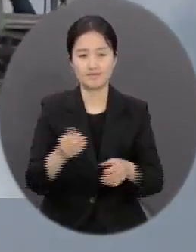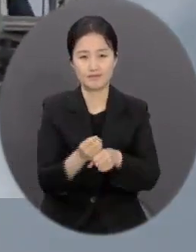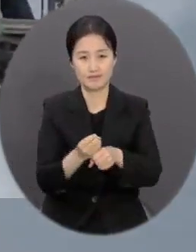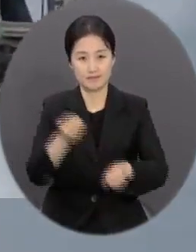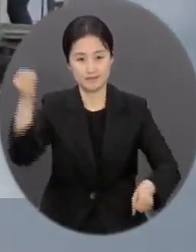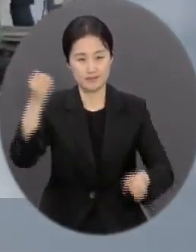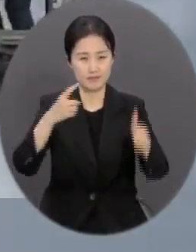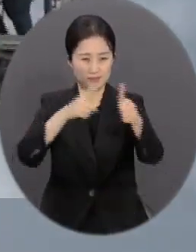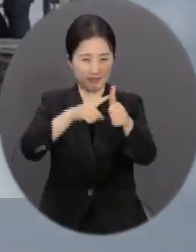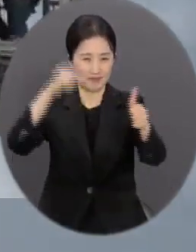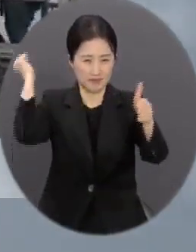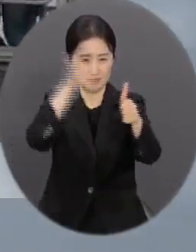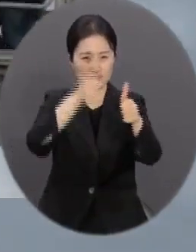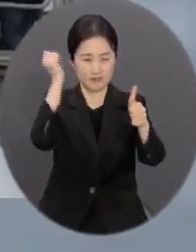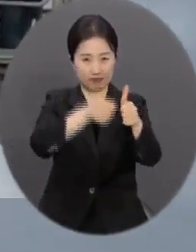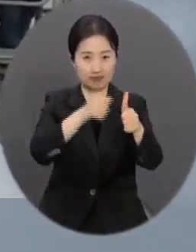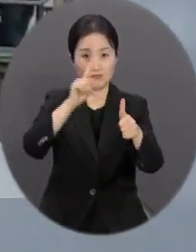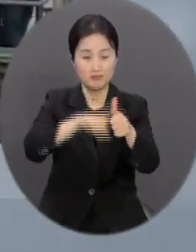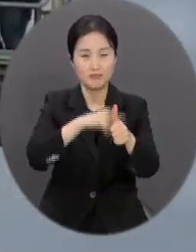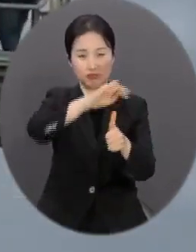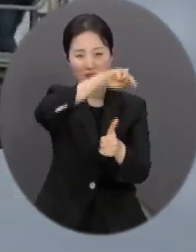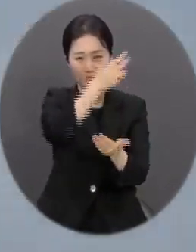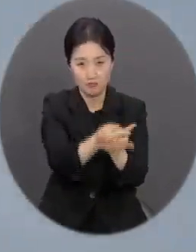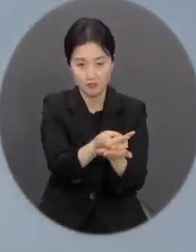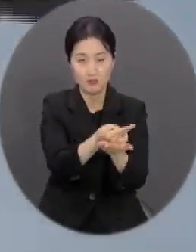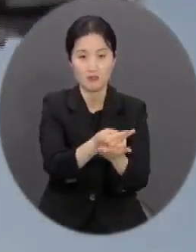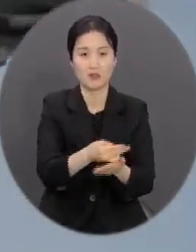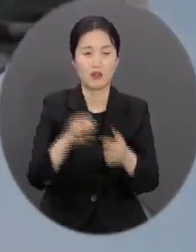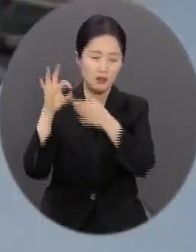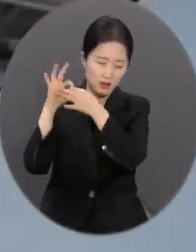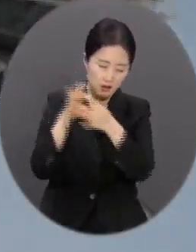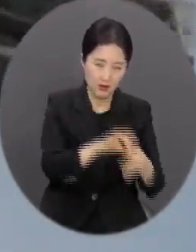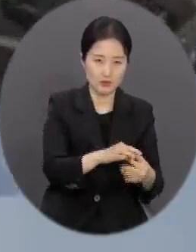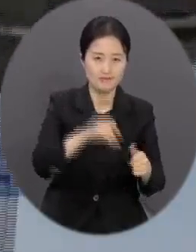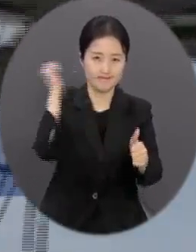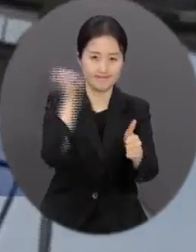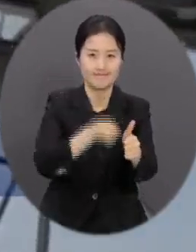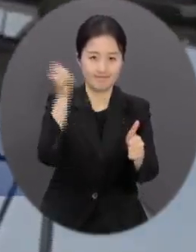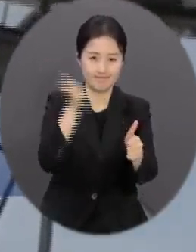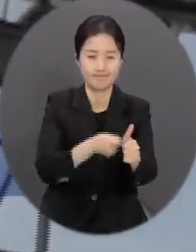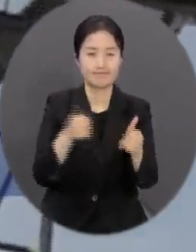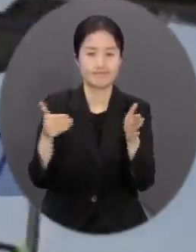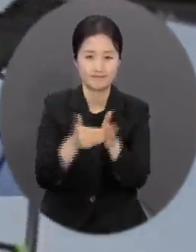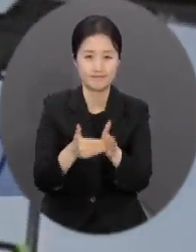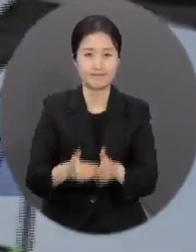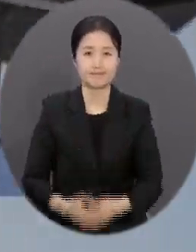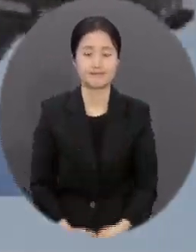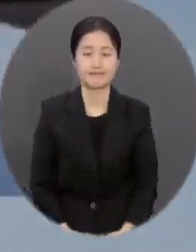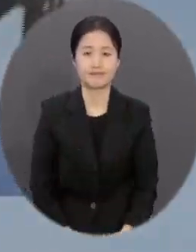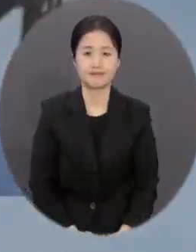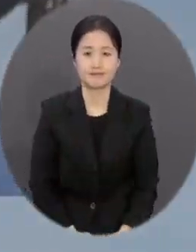내려쳤고 바닥에 쓰러진 뒤에도 저항하자 진압을 계속했습니다.